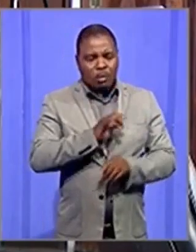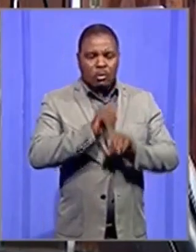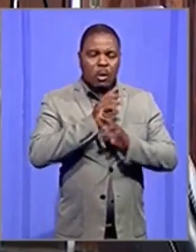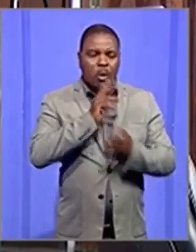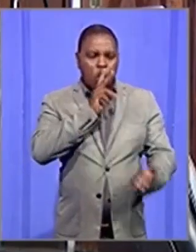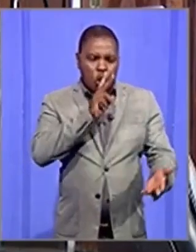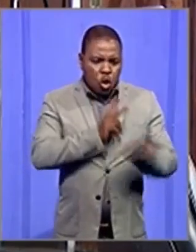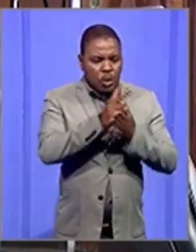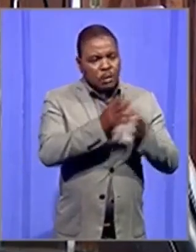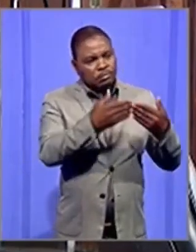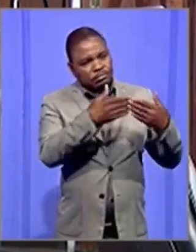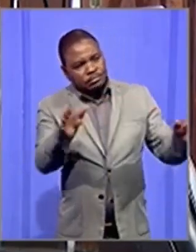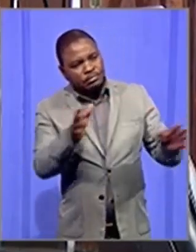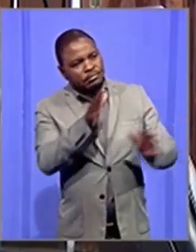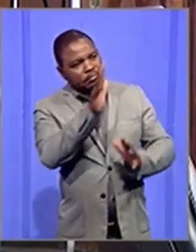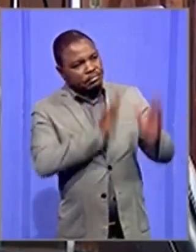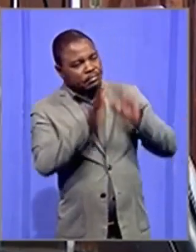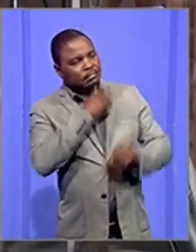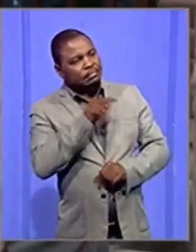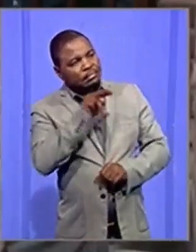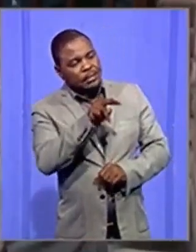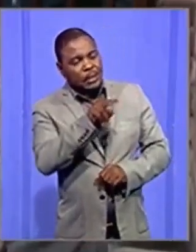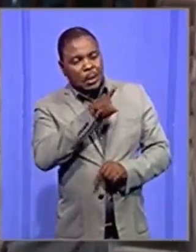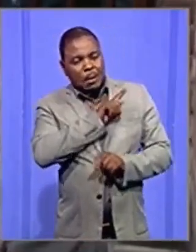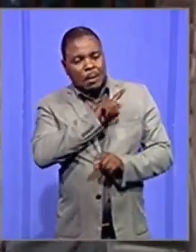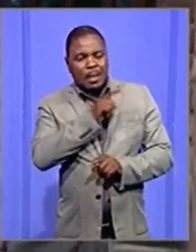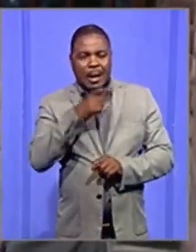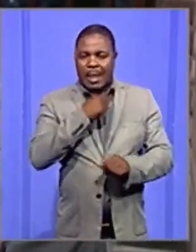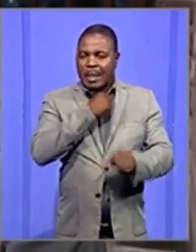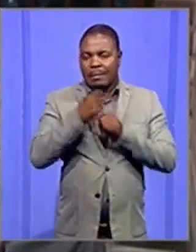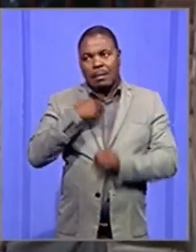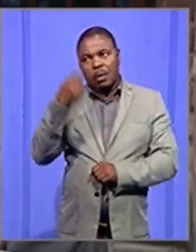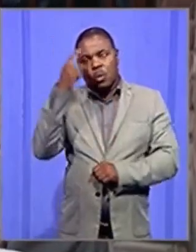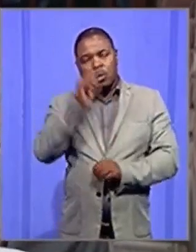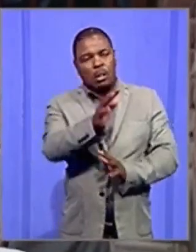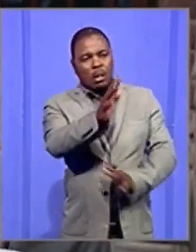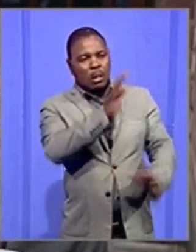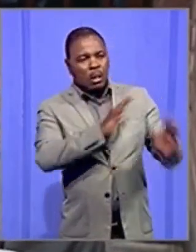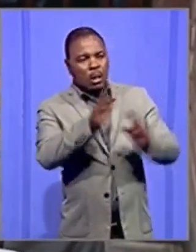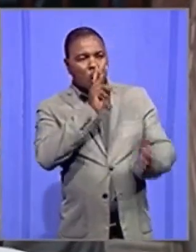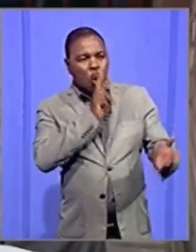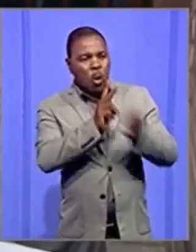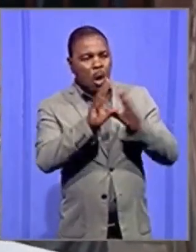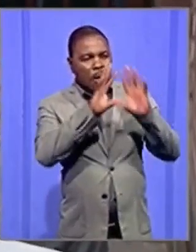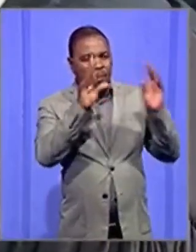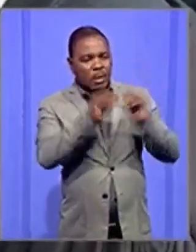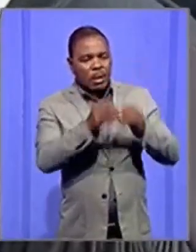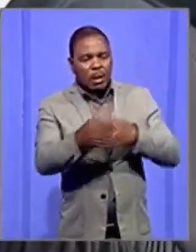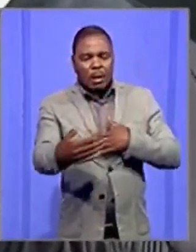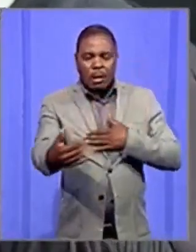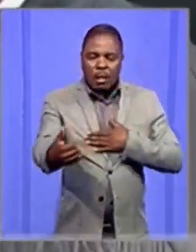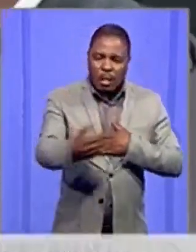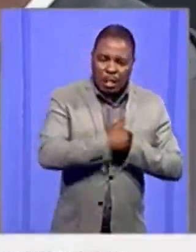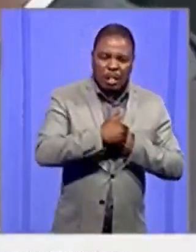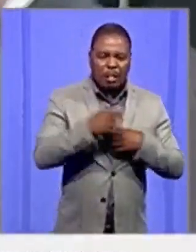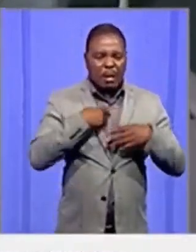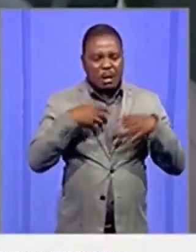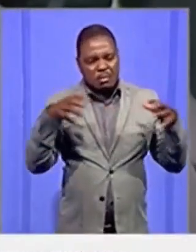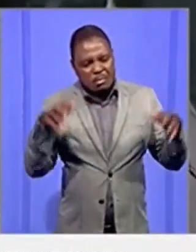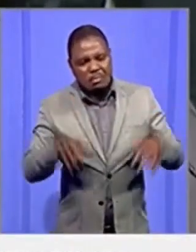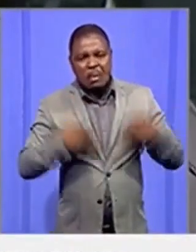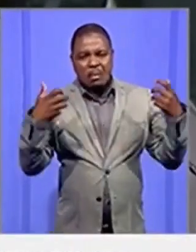etswe motho no sa nahane hore nnete ha etswa e tla o hlaba hape ka lerumo botjha e o tshose e o halefise jwalo